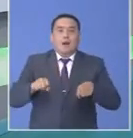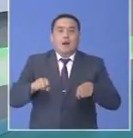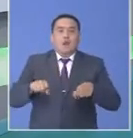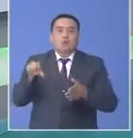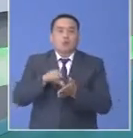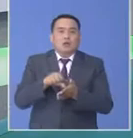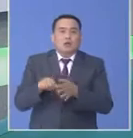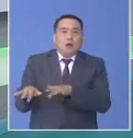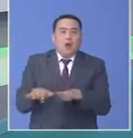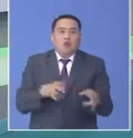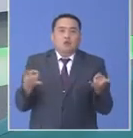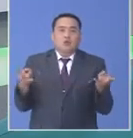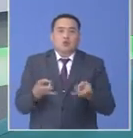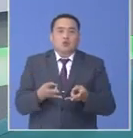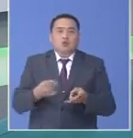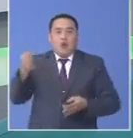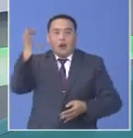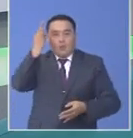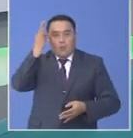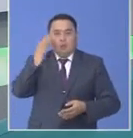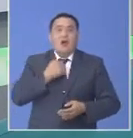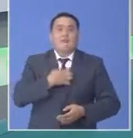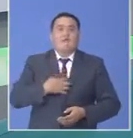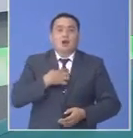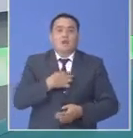акции считают необходимым еще раз напомнить о важности